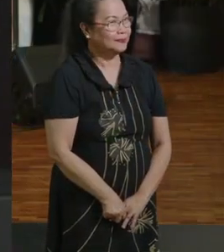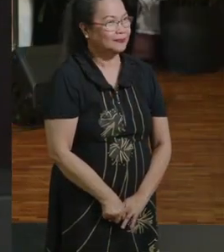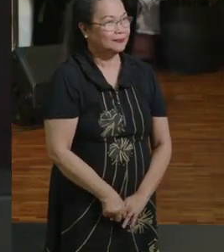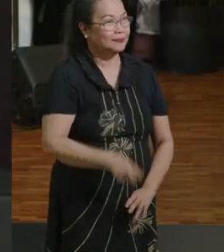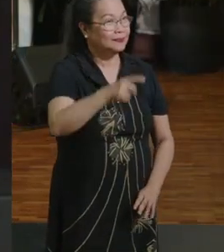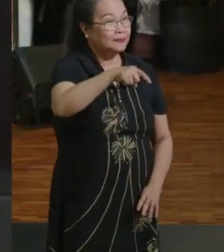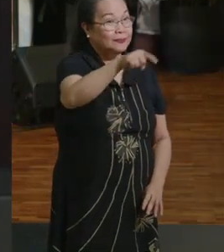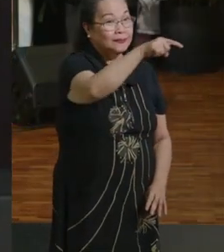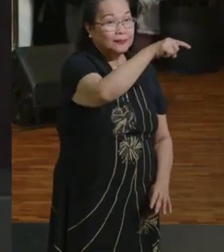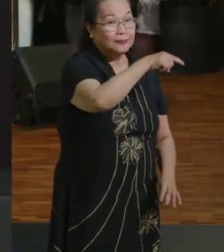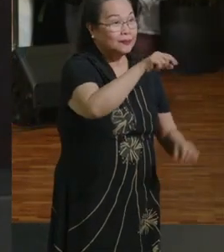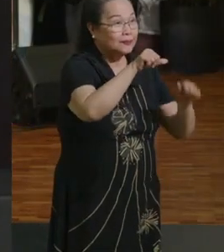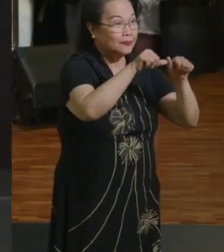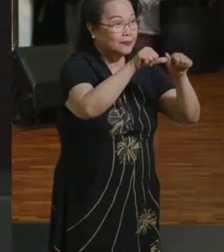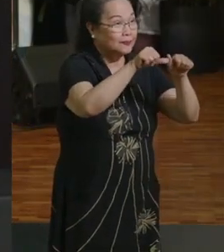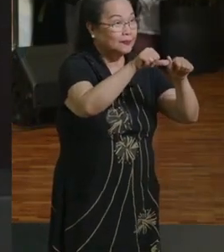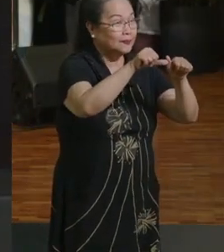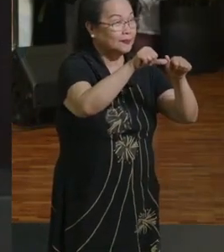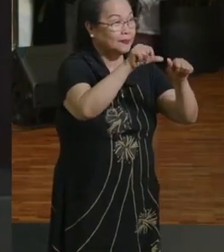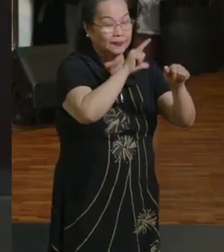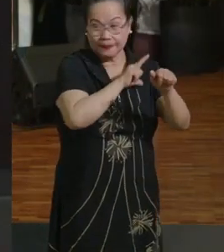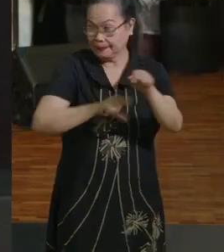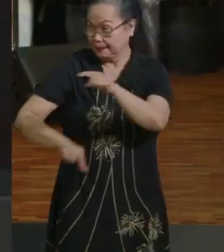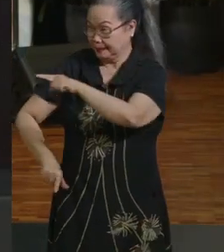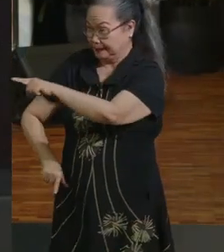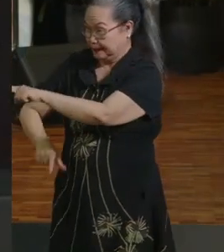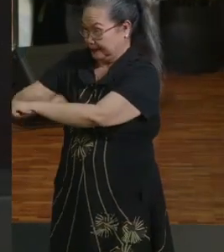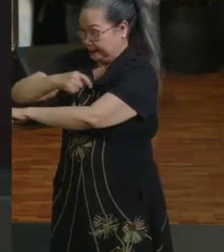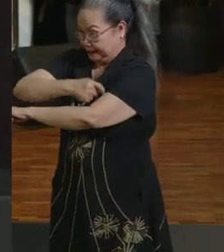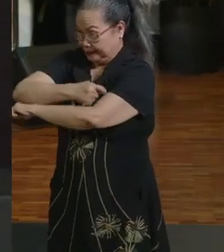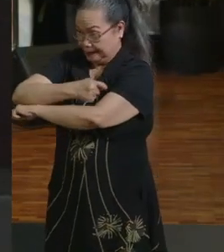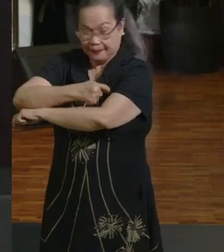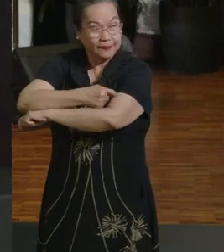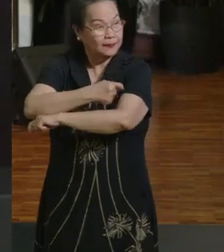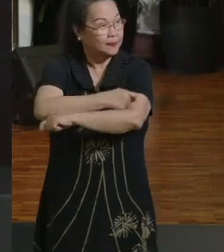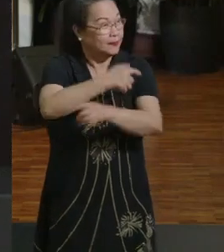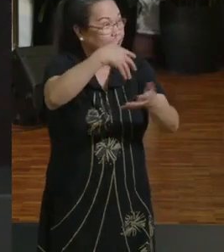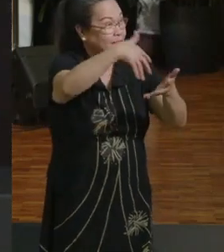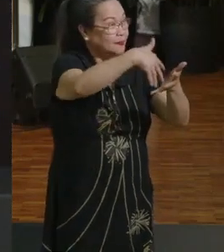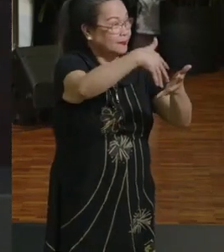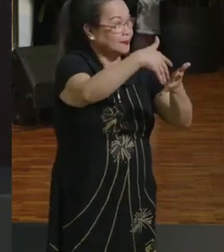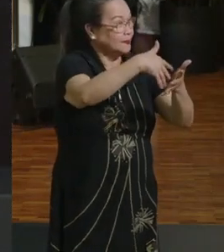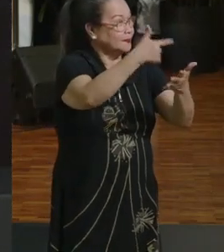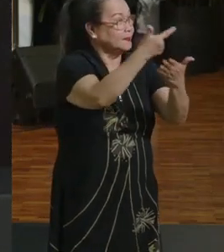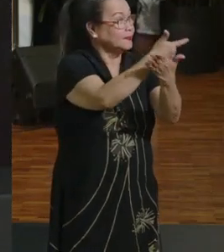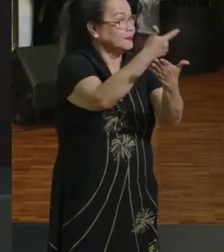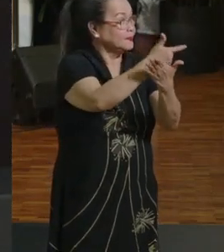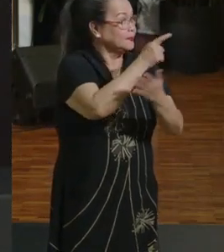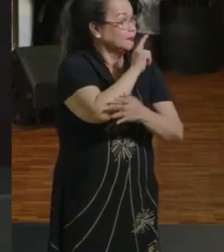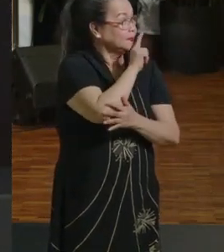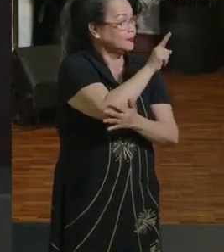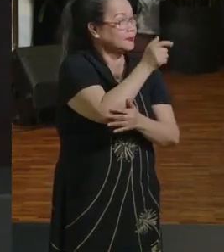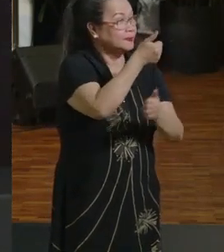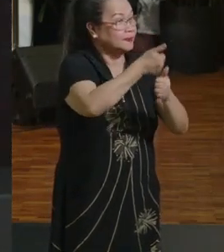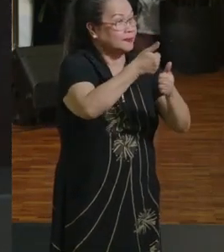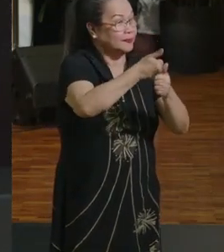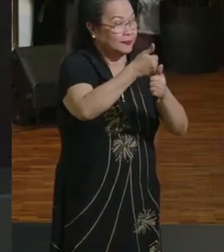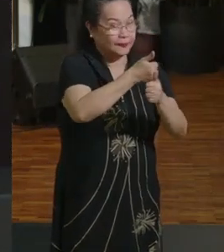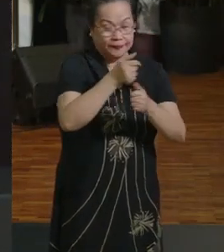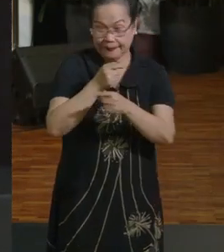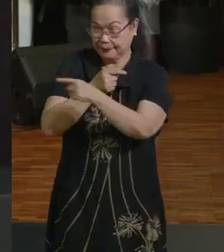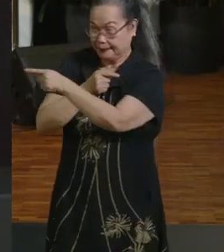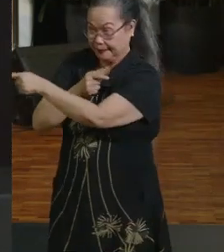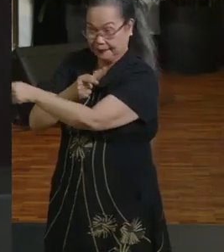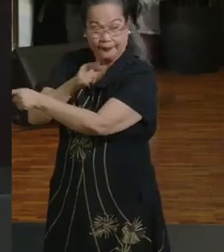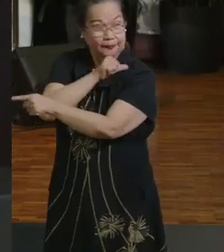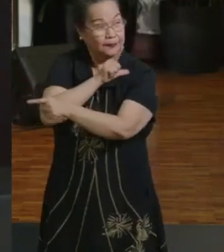Tayo po ay nagpapatuloy sa ating communion series sa Gospel of Luke. Alam po nating lahat na tuwing communion weekend,